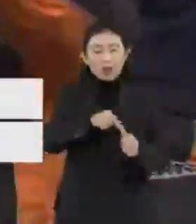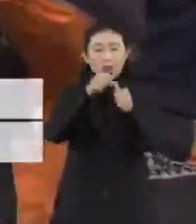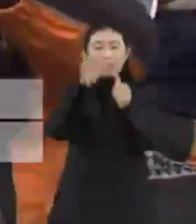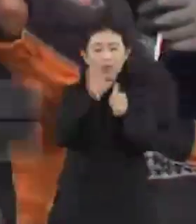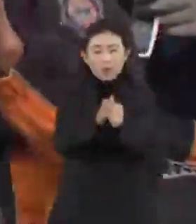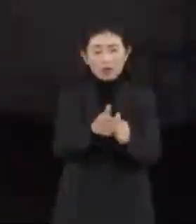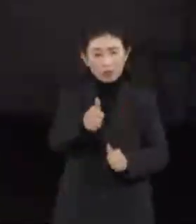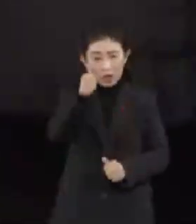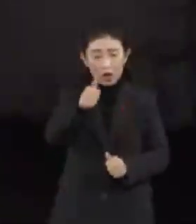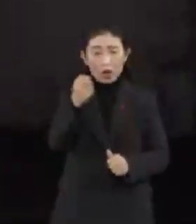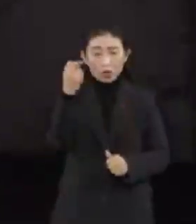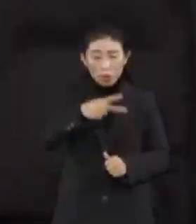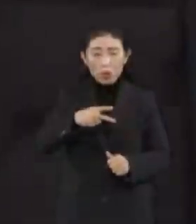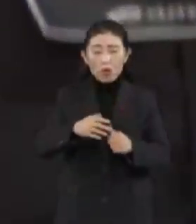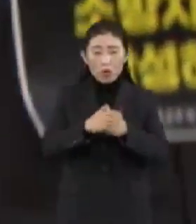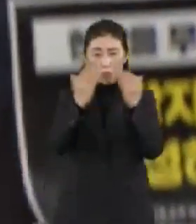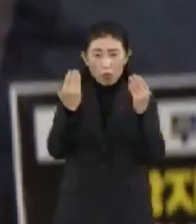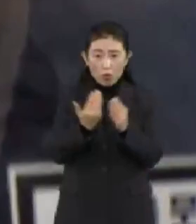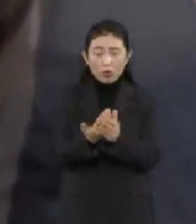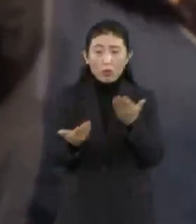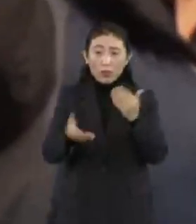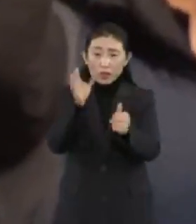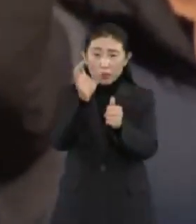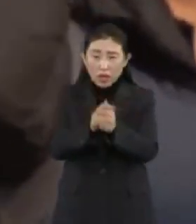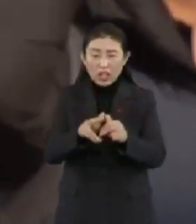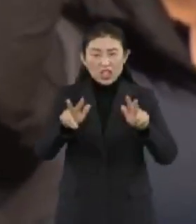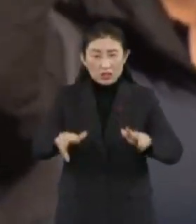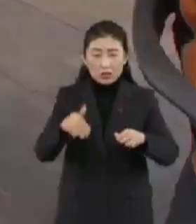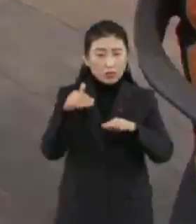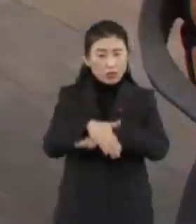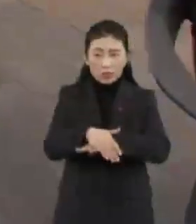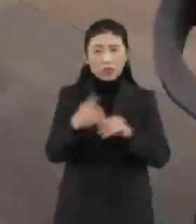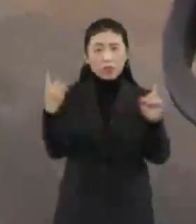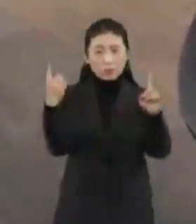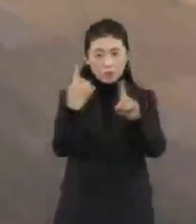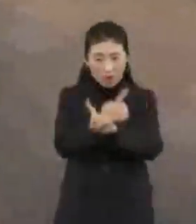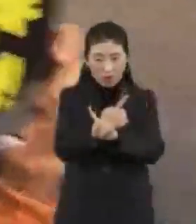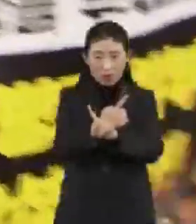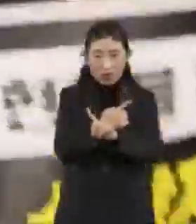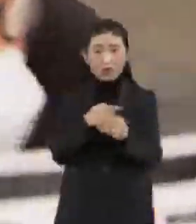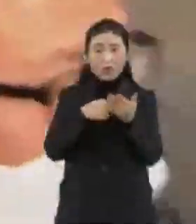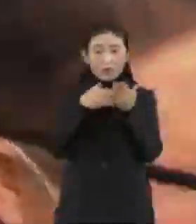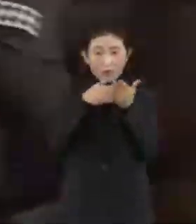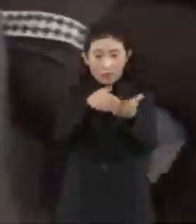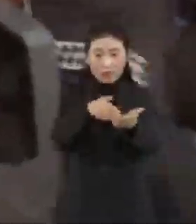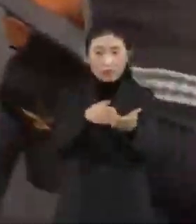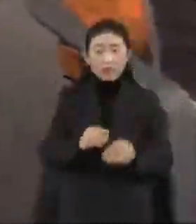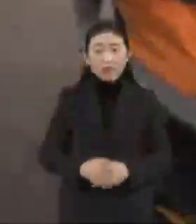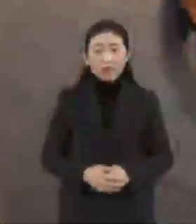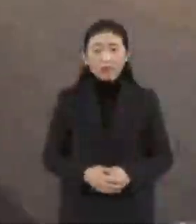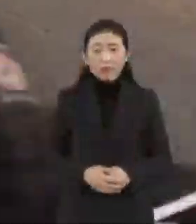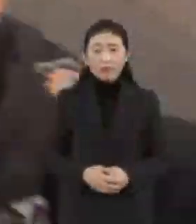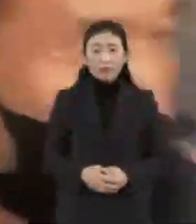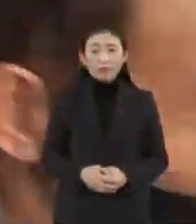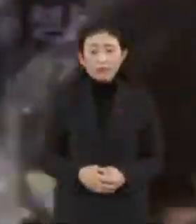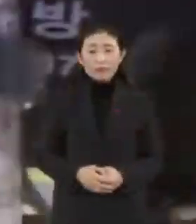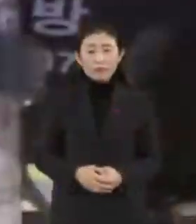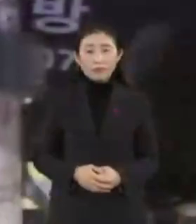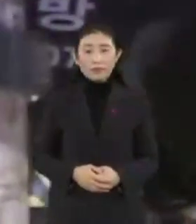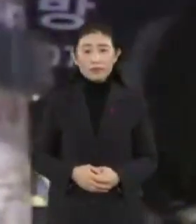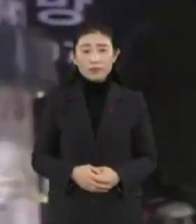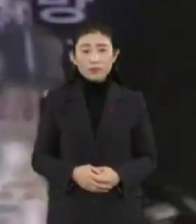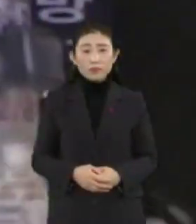한편 현장 지휘부의 모든 판단을 맡기는 지금의 화재 대응 체계를 전면 개선할 것을 촉구했습니다.